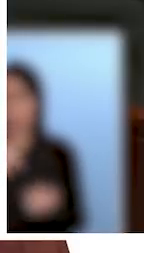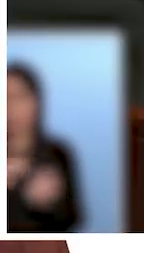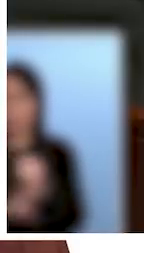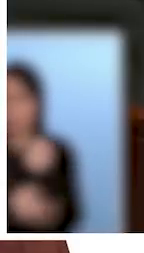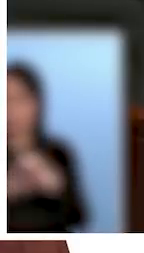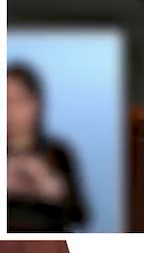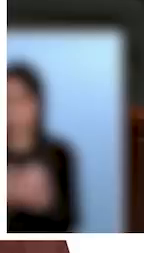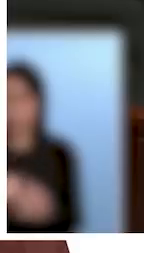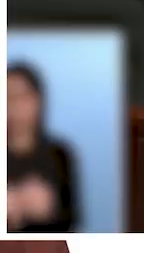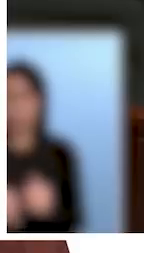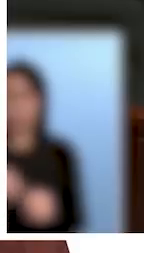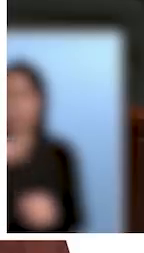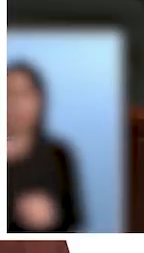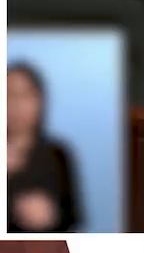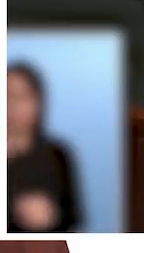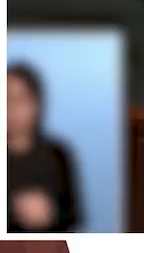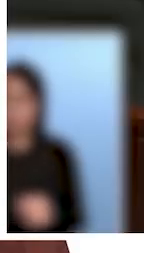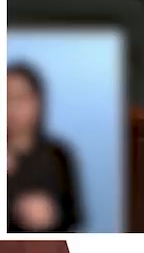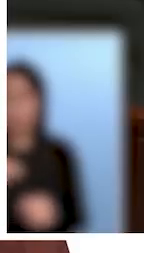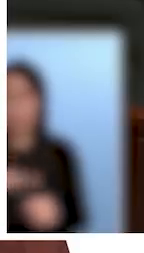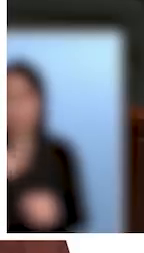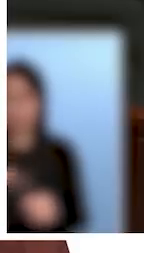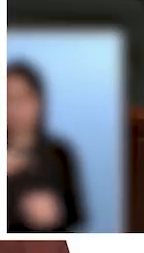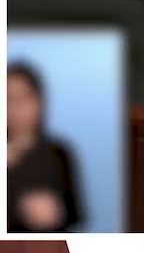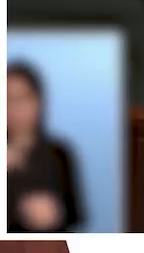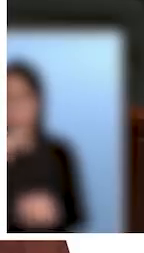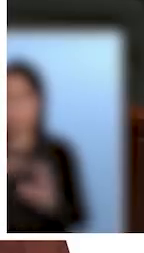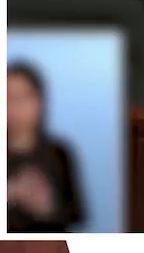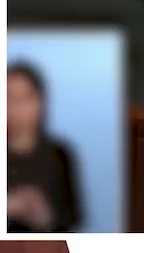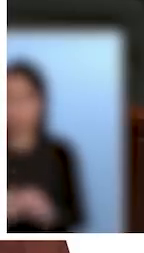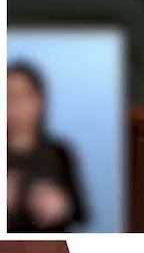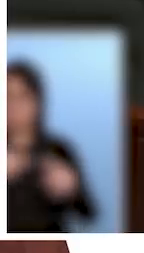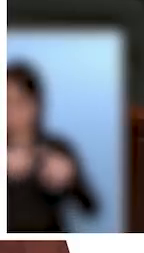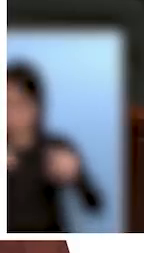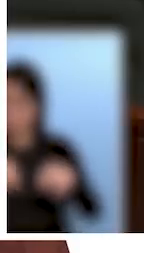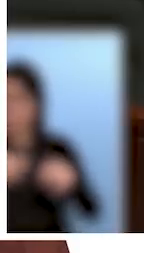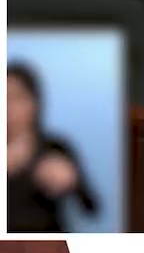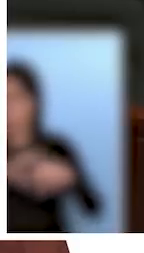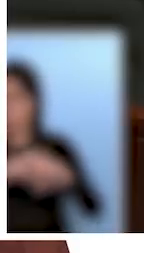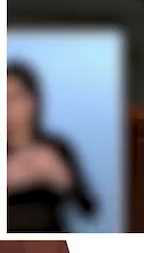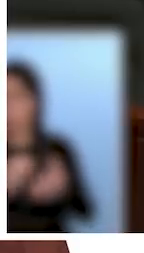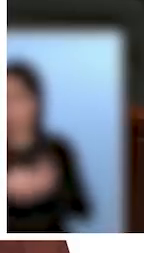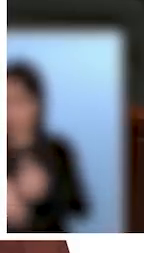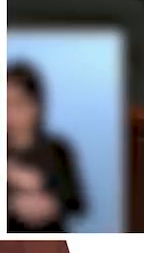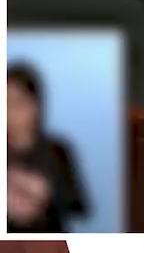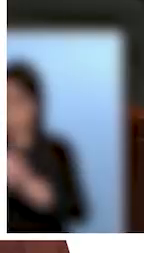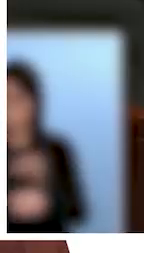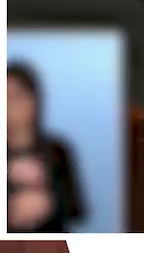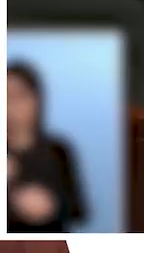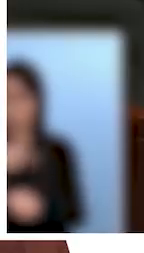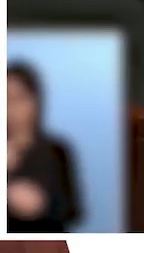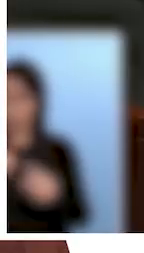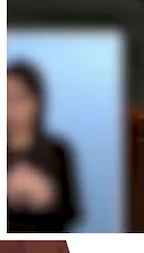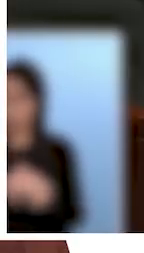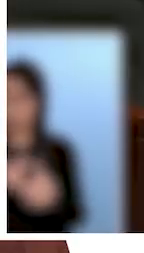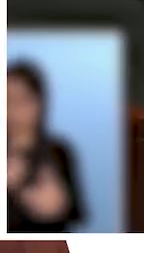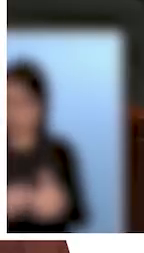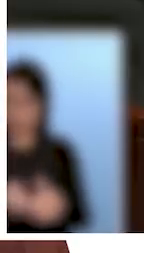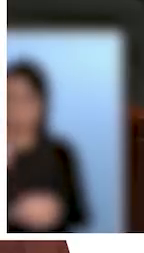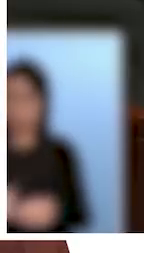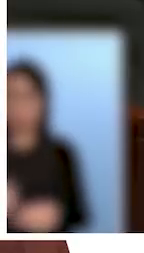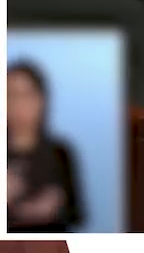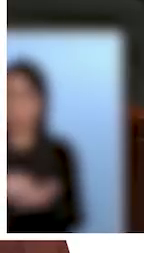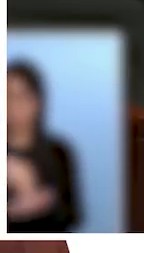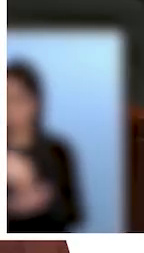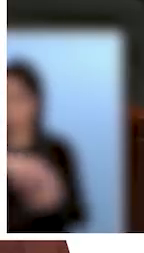意，咁受屈者咧係可以透過呢個 Judicial Conduct Investigation Office 去尋求佢嘅公義嘅，呢個係一個獨